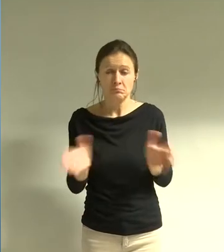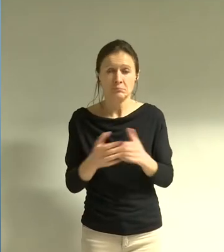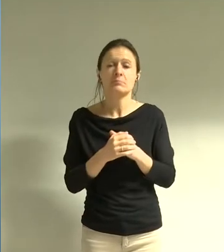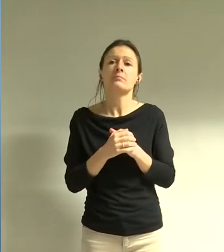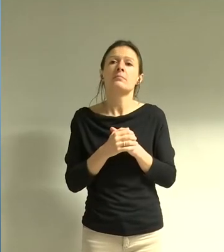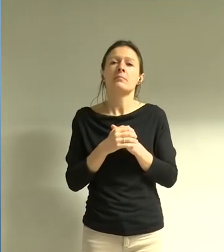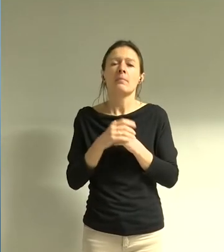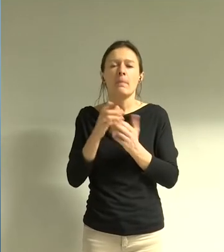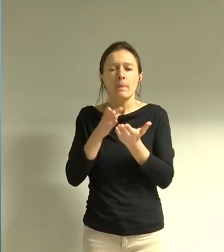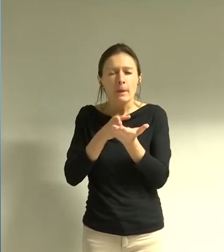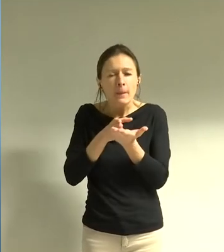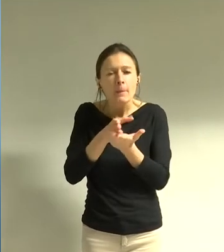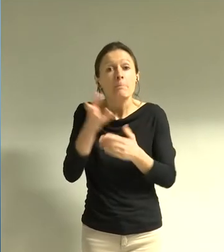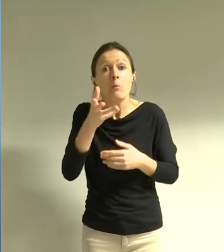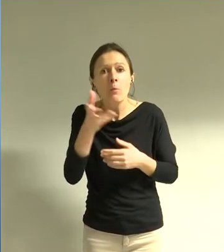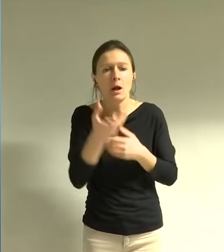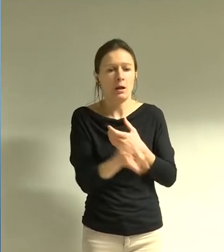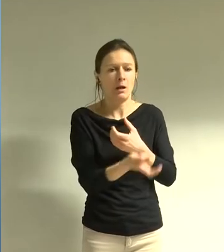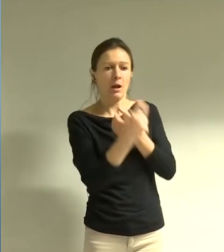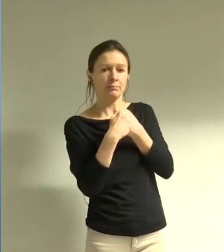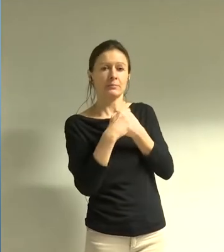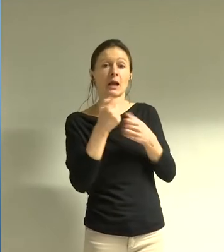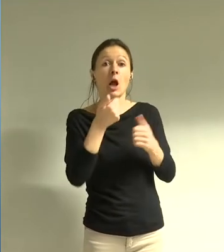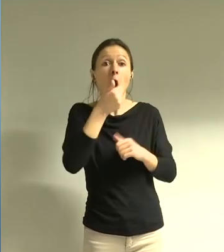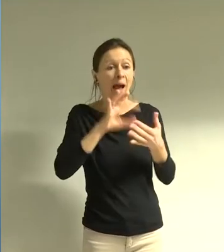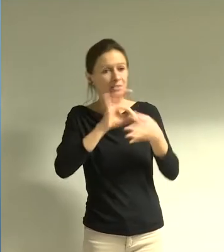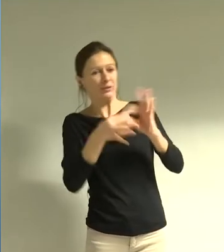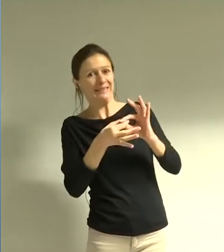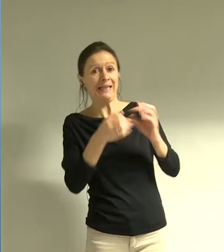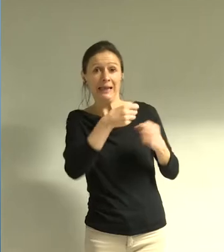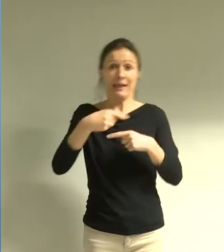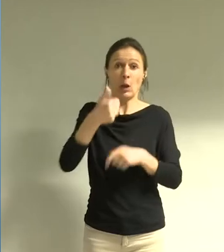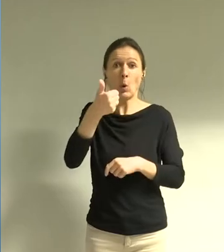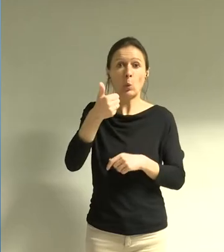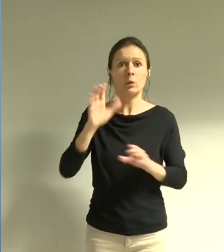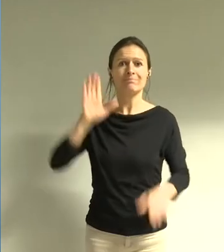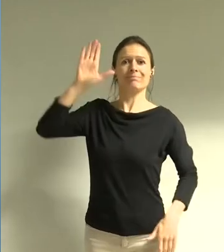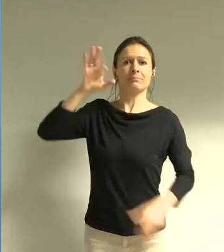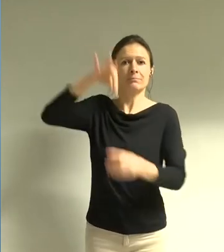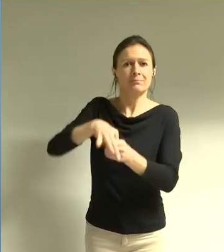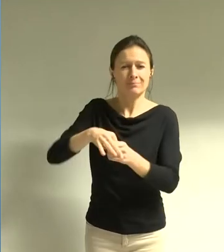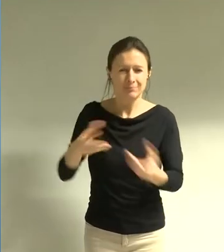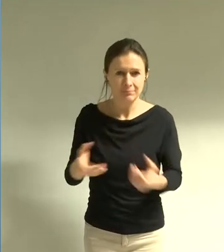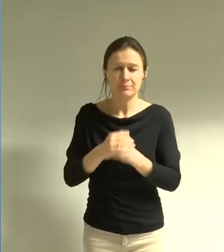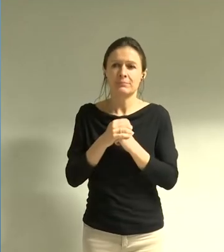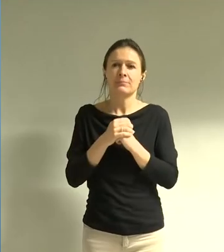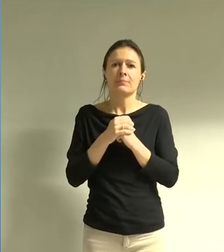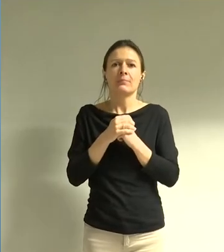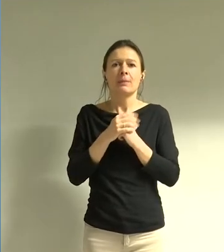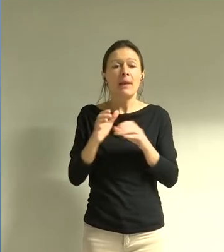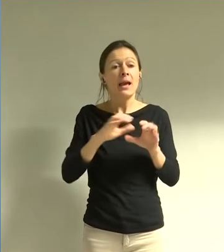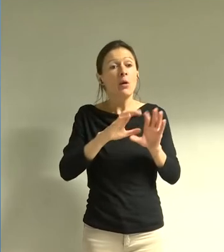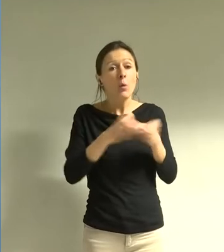société coopérative c'est celui d'un associé égale une voix en assemblée générale pour maintenir l'équilibré entre les groupes d'associer